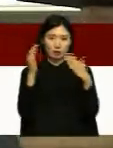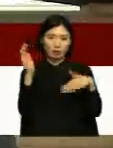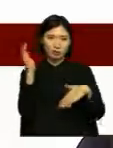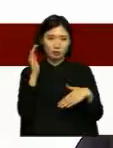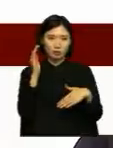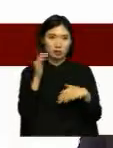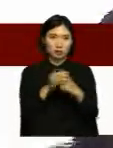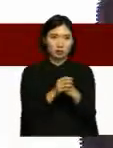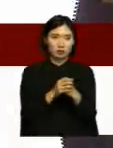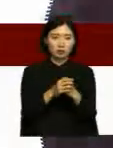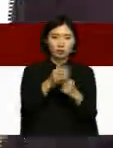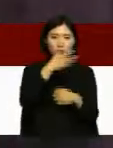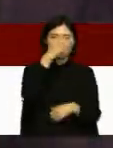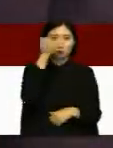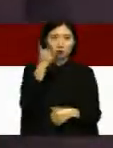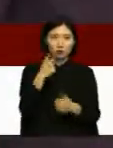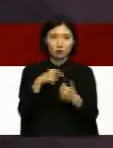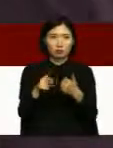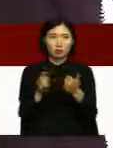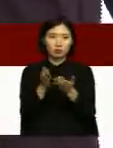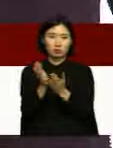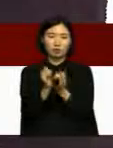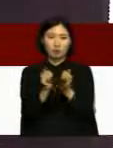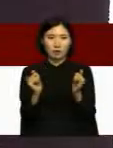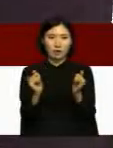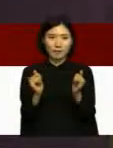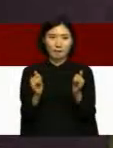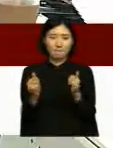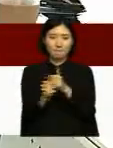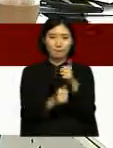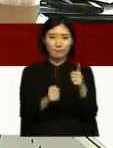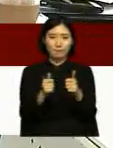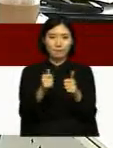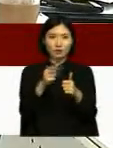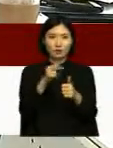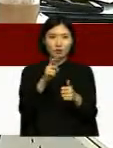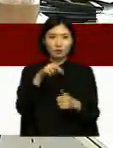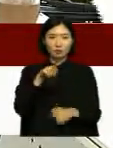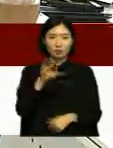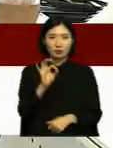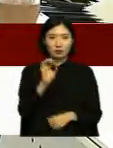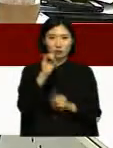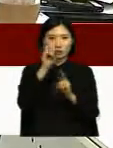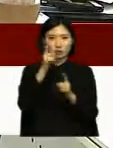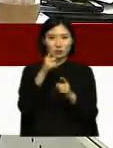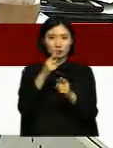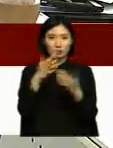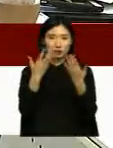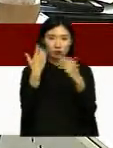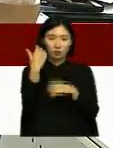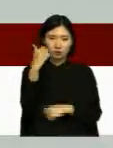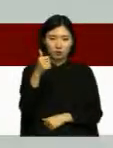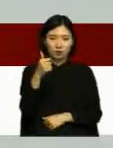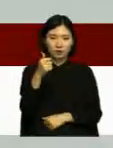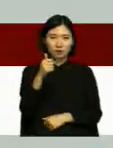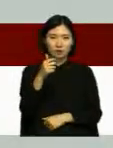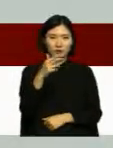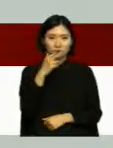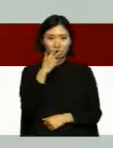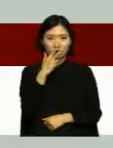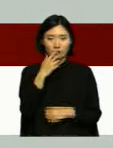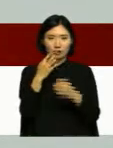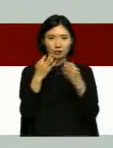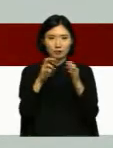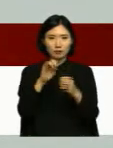법률 전문가와 청소년 등 11명으로 위원장에 안산 덕성 초 이우창 교장이 부위원장인 평택 앙 광고